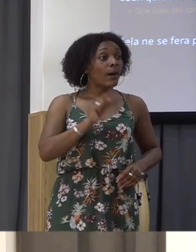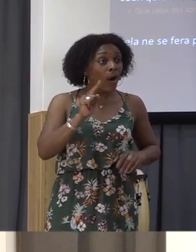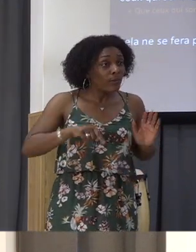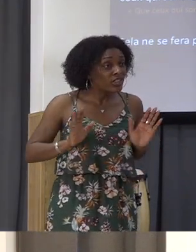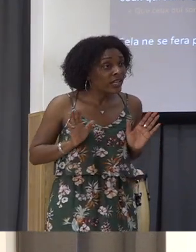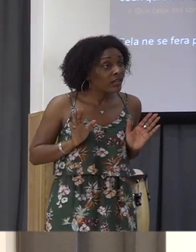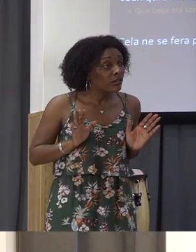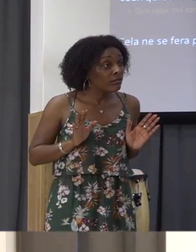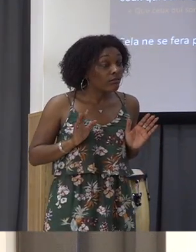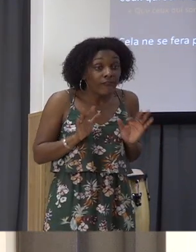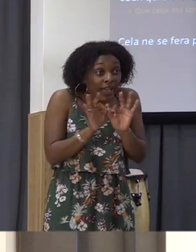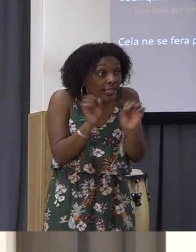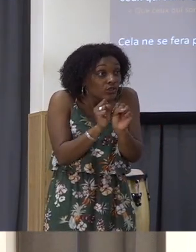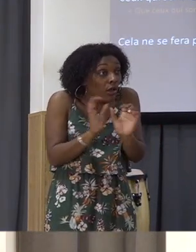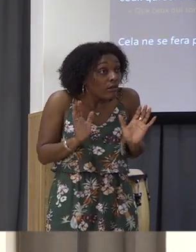C'est quelqu'un avec qui